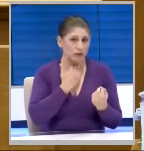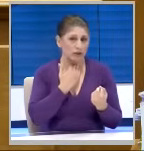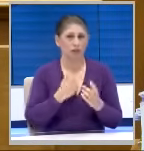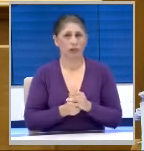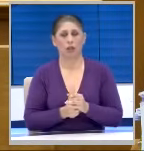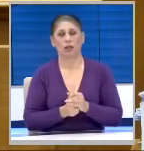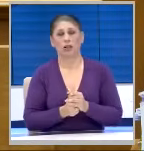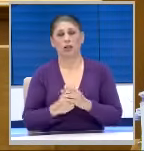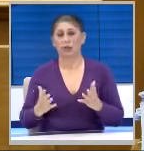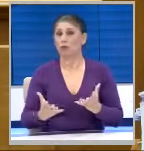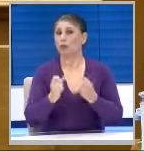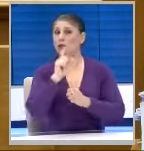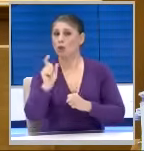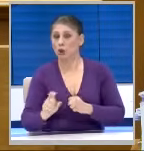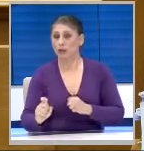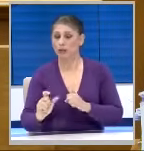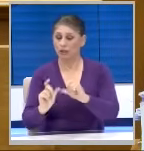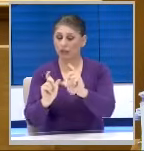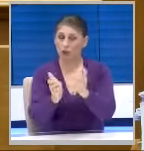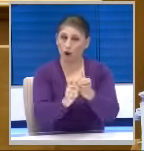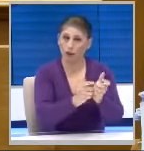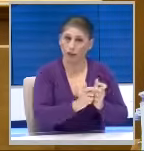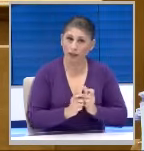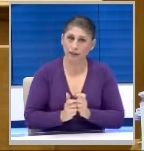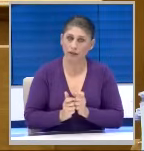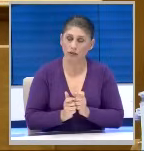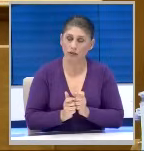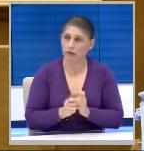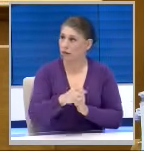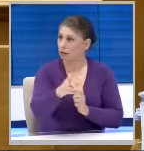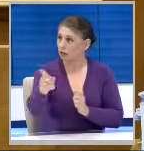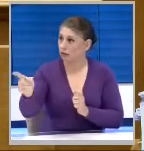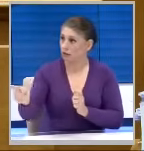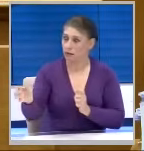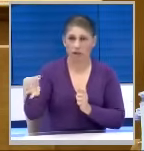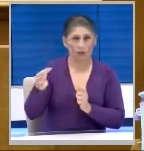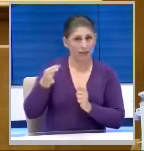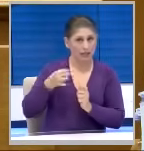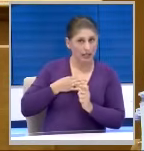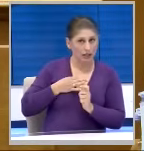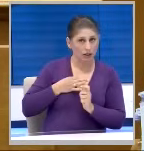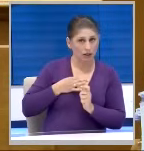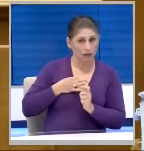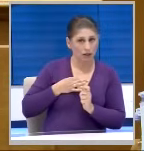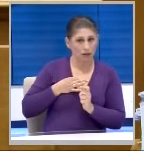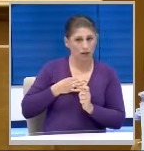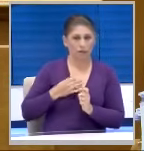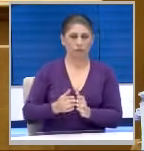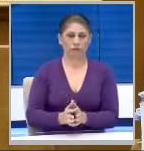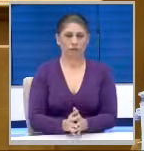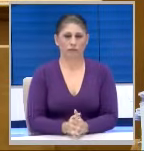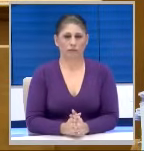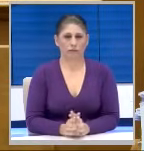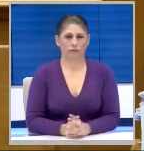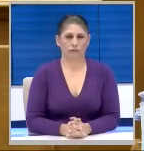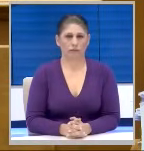τους επιζώντες για τις οικογένειες να μας λέτε ότι